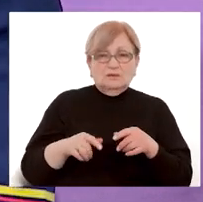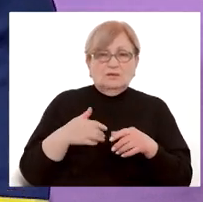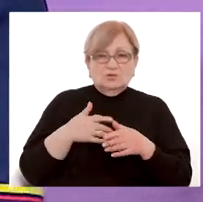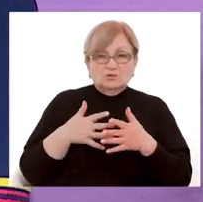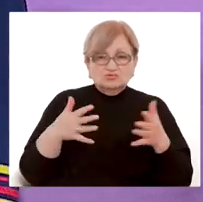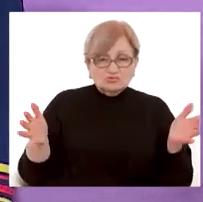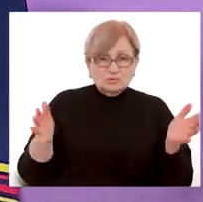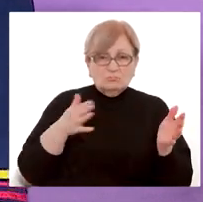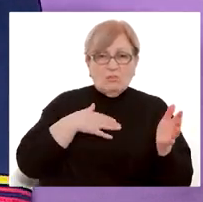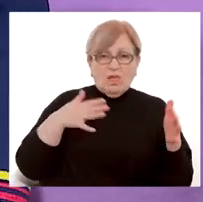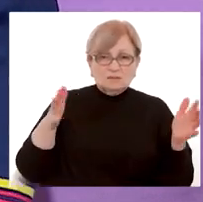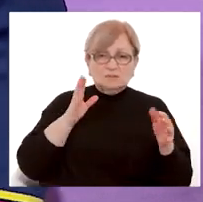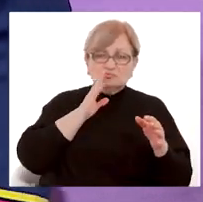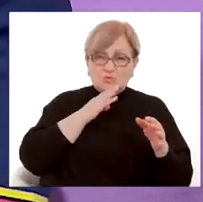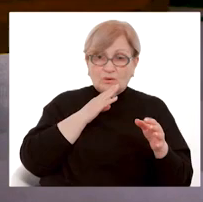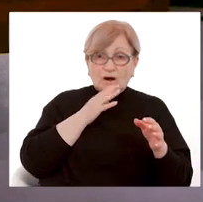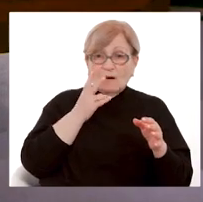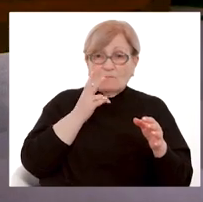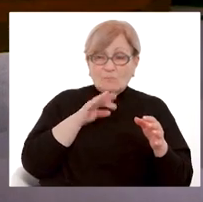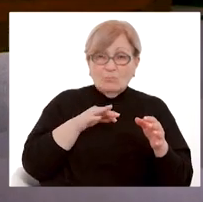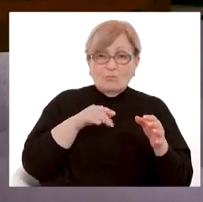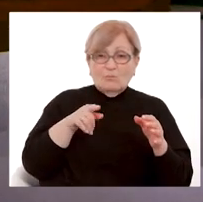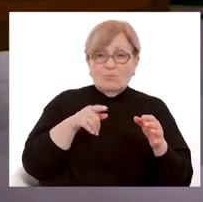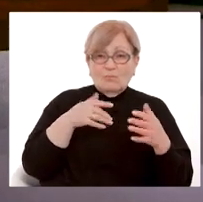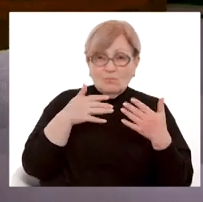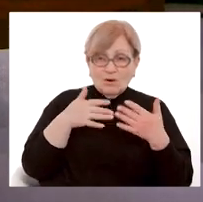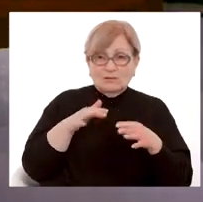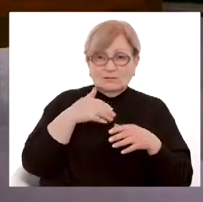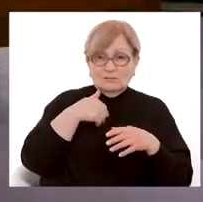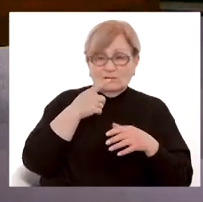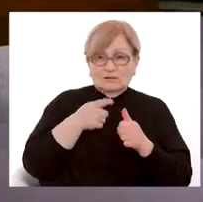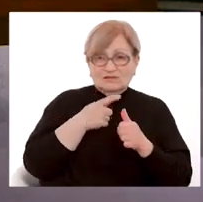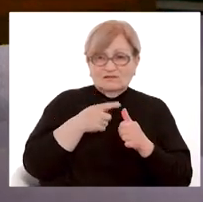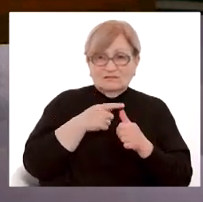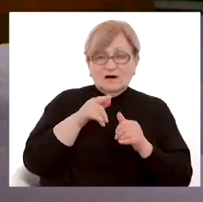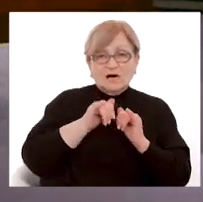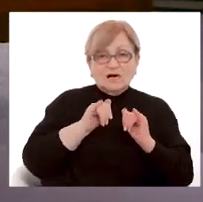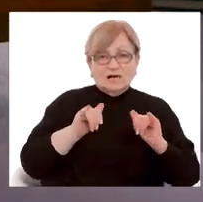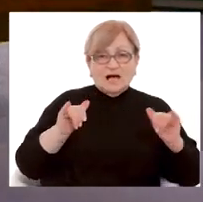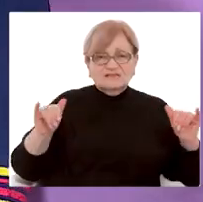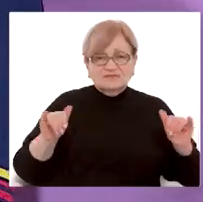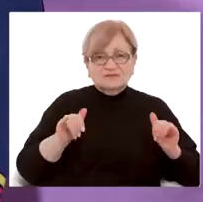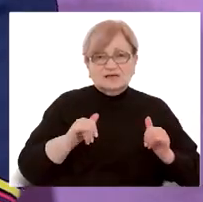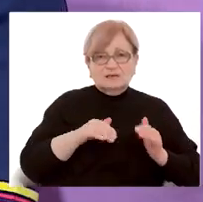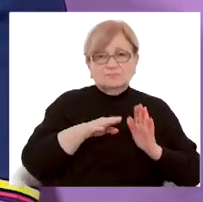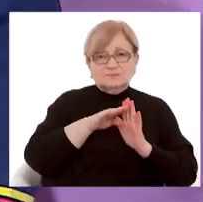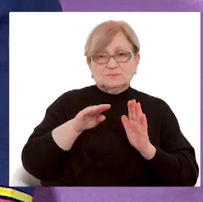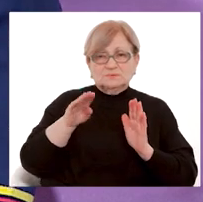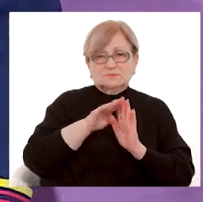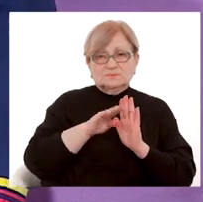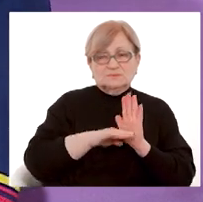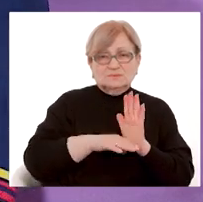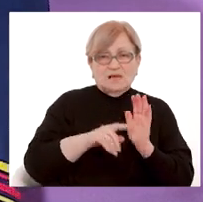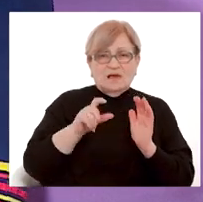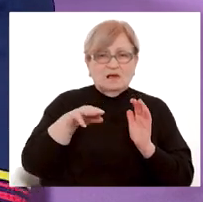მეტი ავიღოთ ჩვენს თავზე, მაგრამ ანუ არსებობს მაინც გარკვეული სპეციფიკა. ჩვენ ამას ვეძახით განვითარების ეტაპებს. აი კვებასაც აქვს